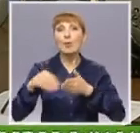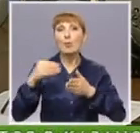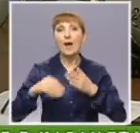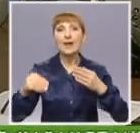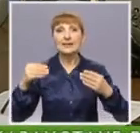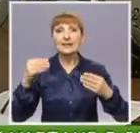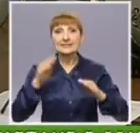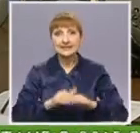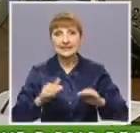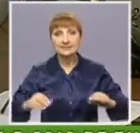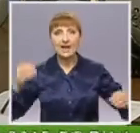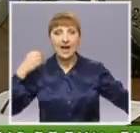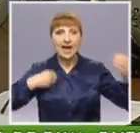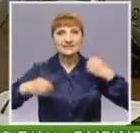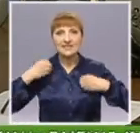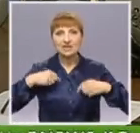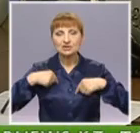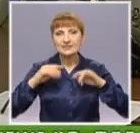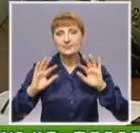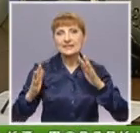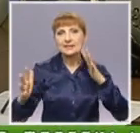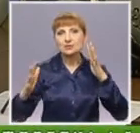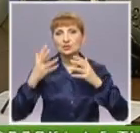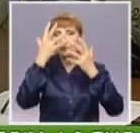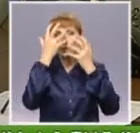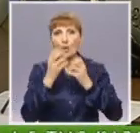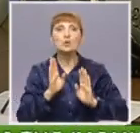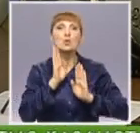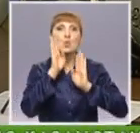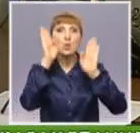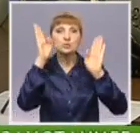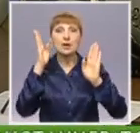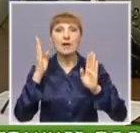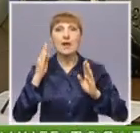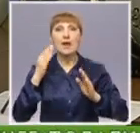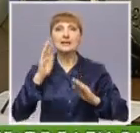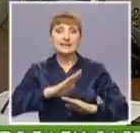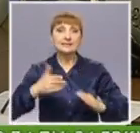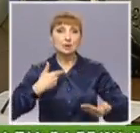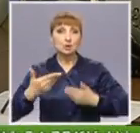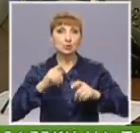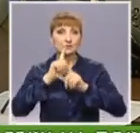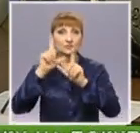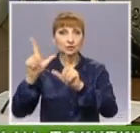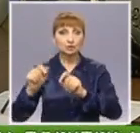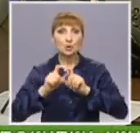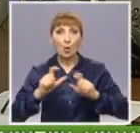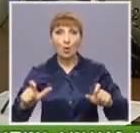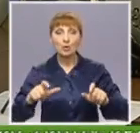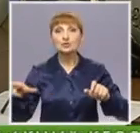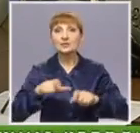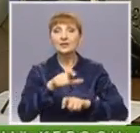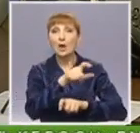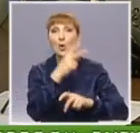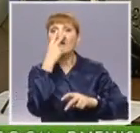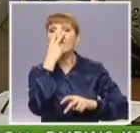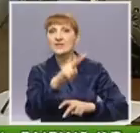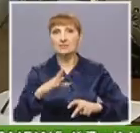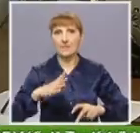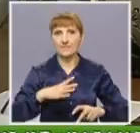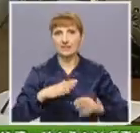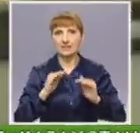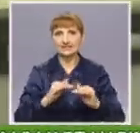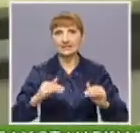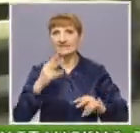детям одежду с светоотражающими элементами, чтобы в темное время или утреннее время, когда дети двигаются в школу, это было как было видно